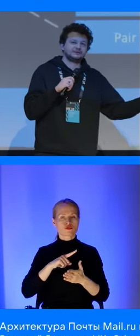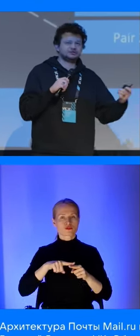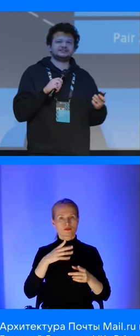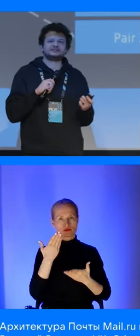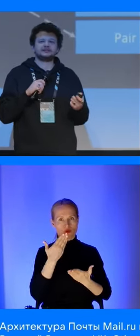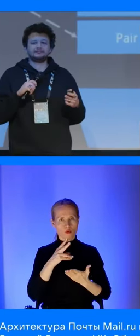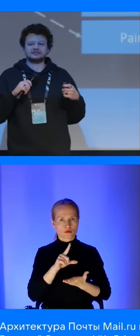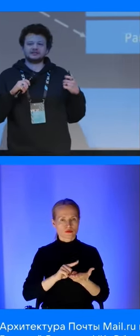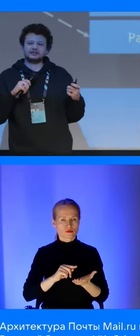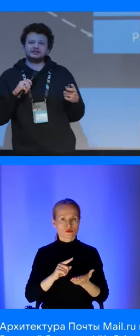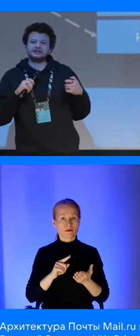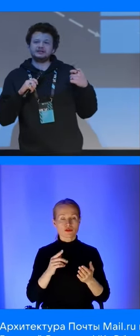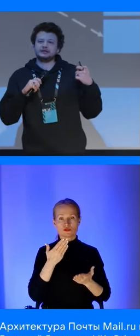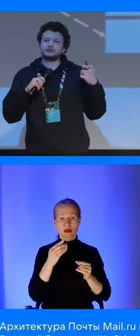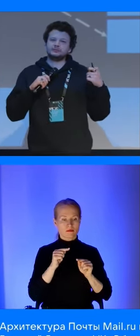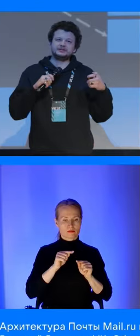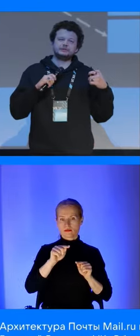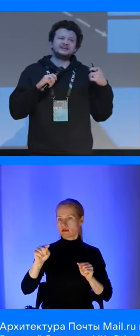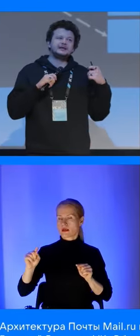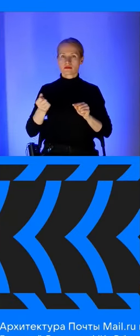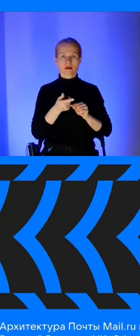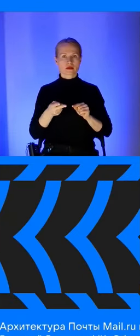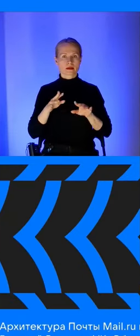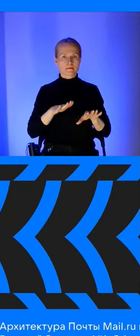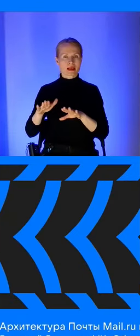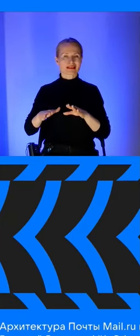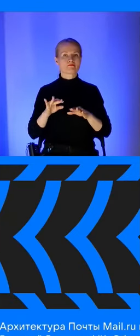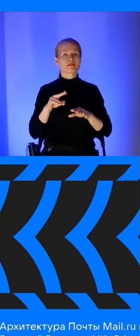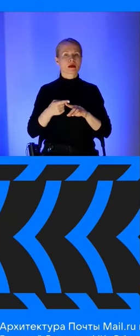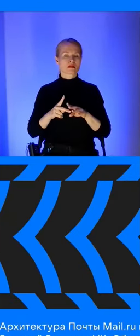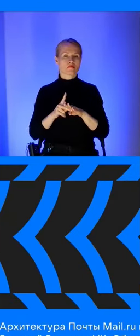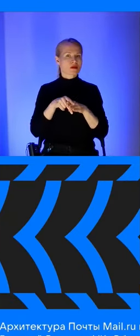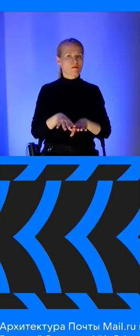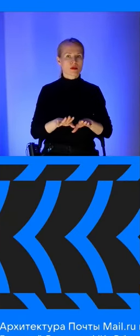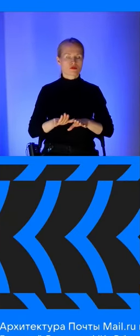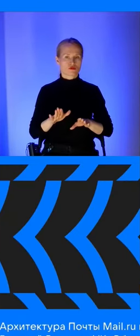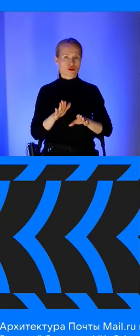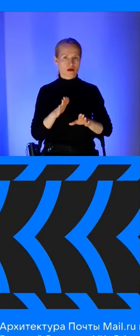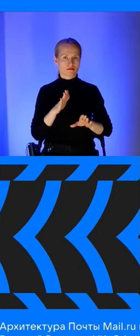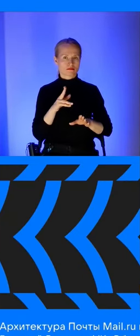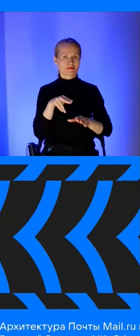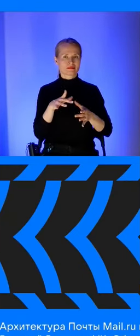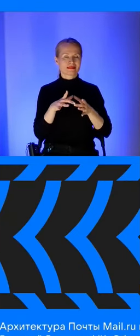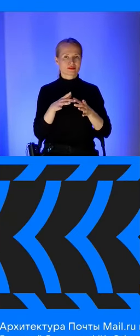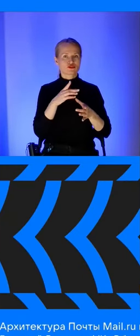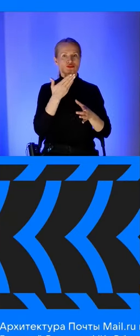что мы читаем уже из нескольких мест. И кроме этого, мы не перегружаем диск нашими чтениями.